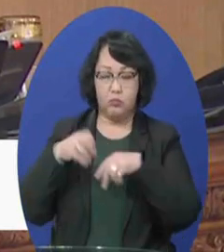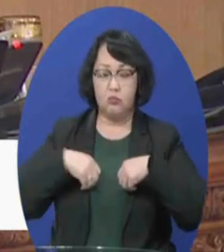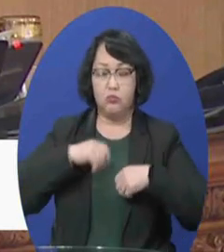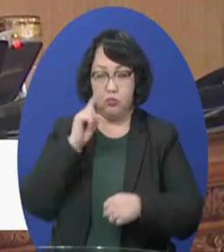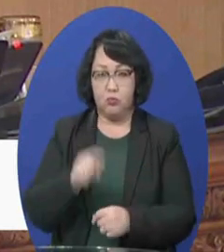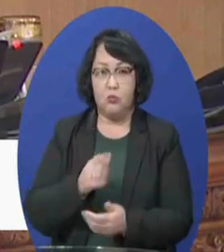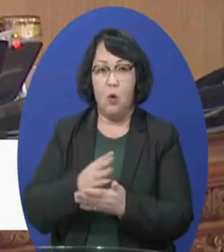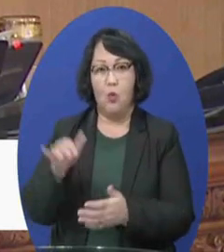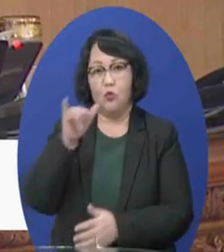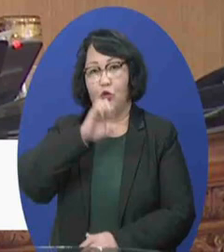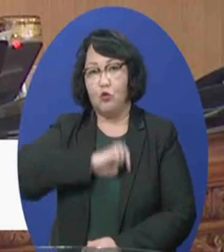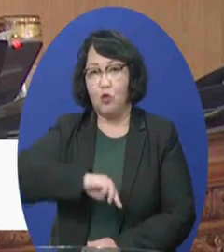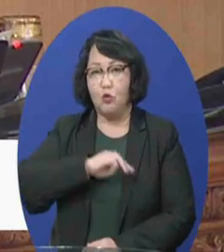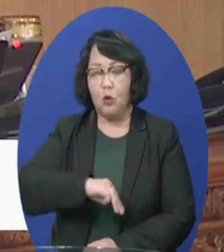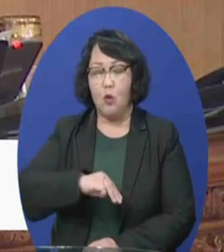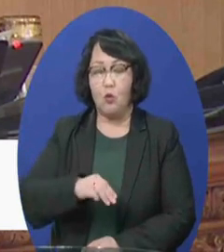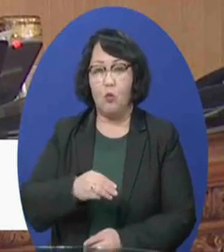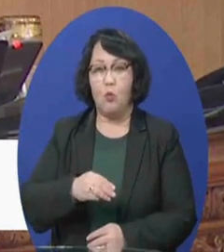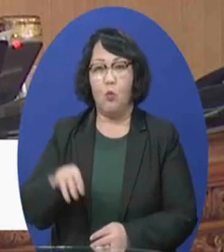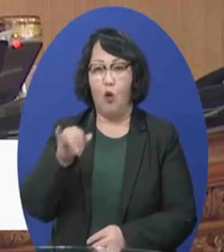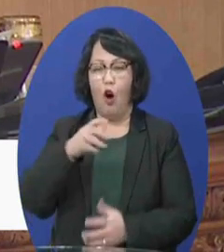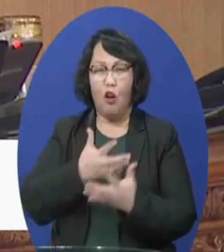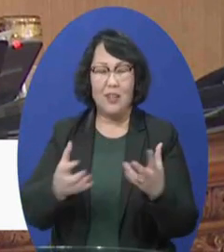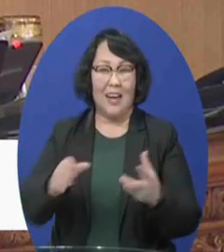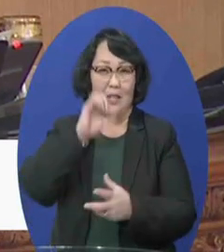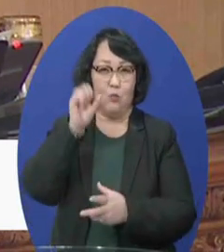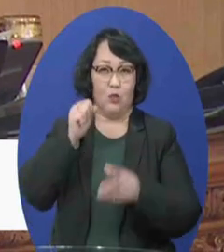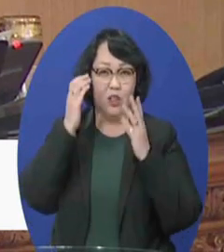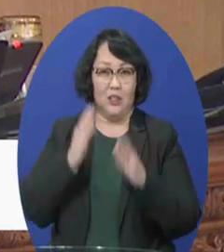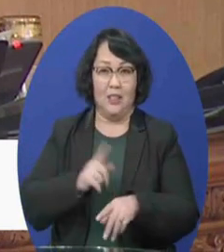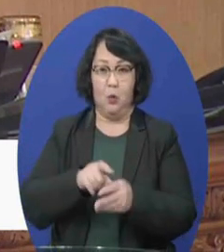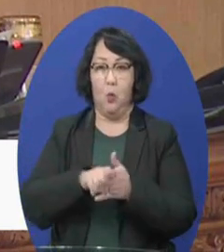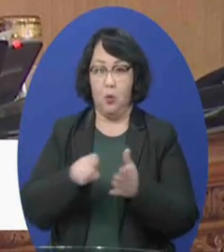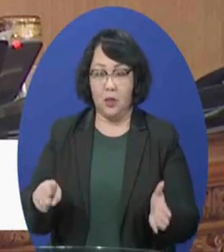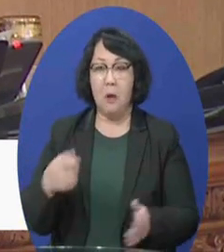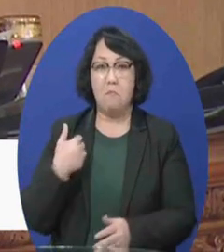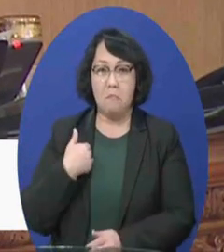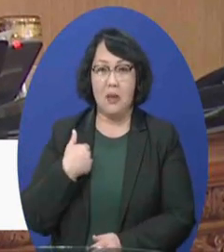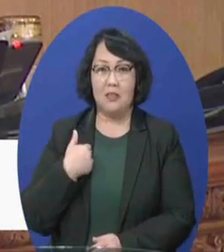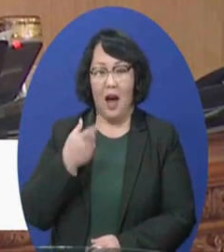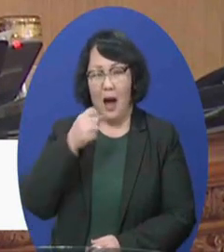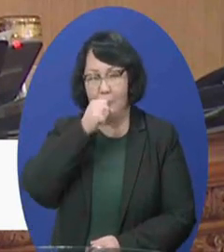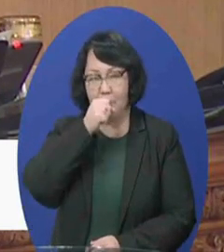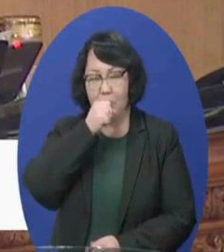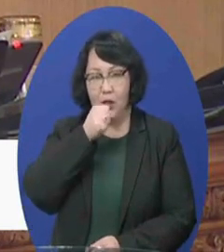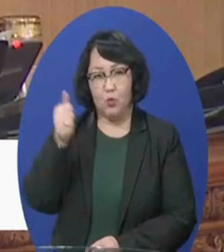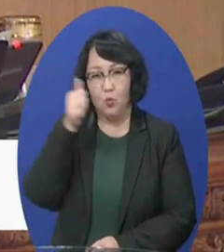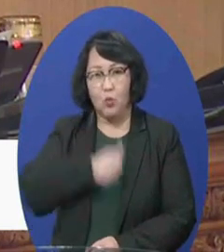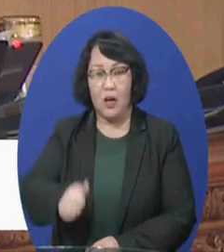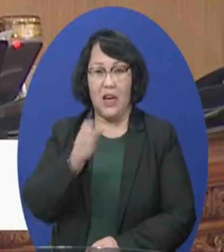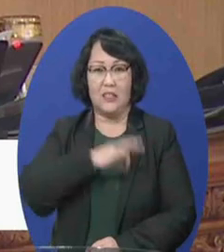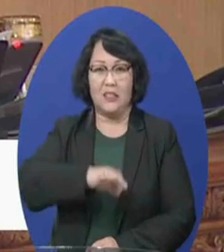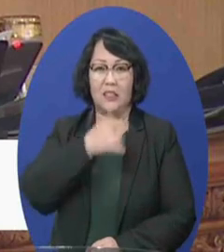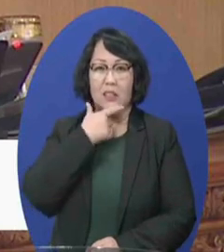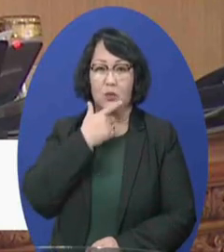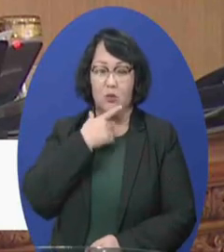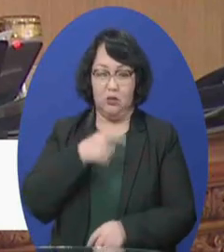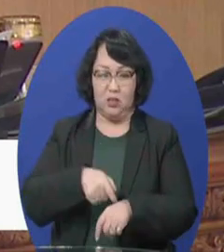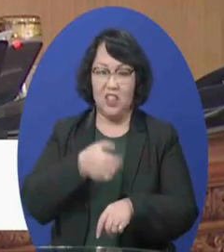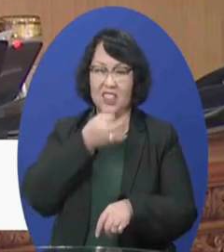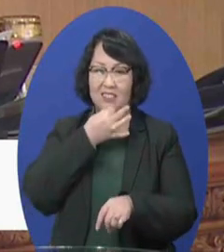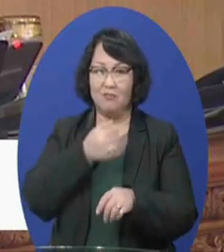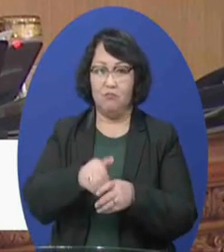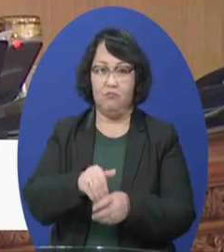зүтгэж урдаа тавьсан олон асуудлуудыг шийдэх ийм цаг хугацаанд байсан. Харамсалтай нь би энийг бүрэн дүүрэн ашиглаж чадлагүй. Ингээд огцорж байгаа